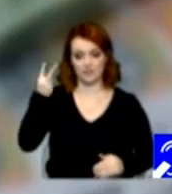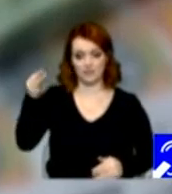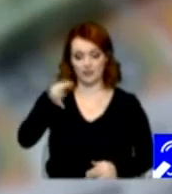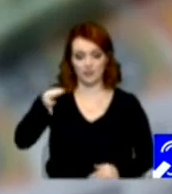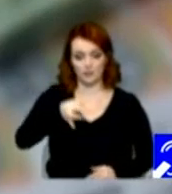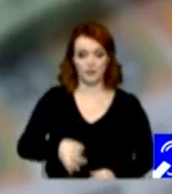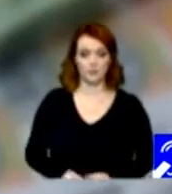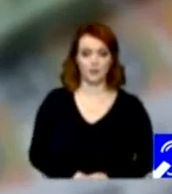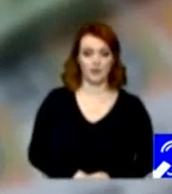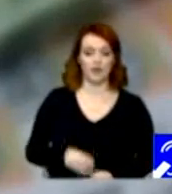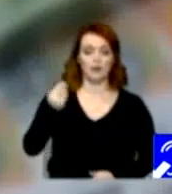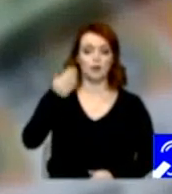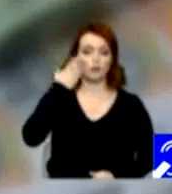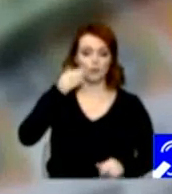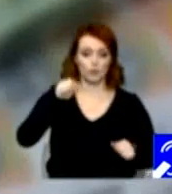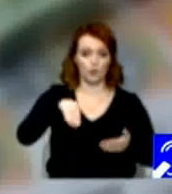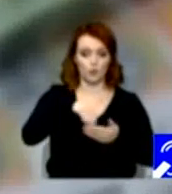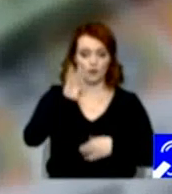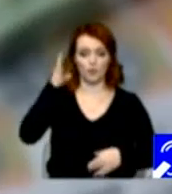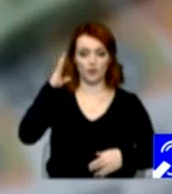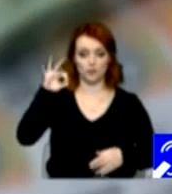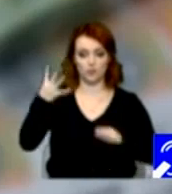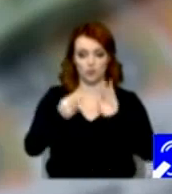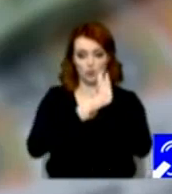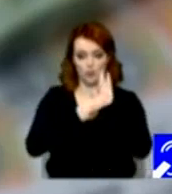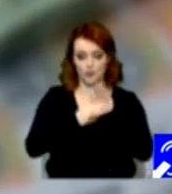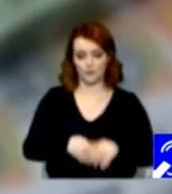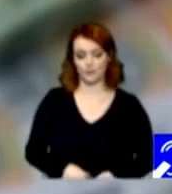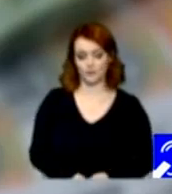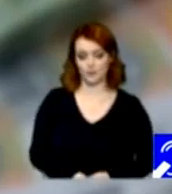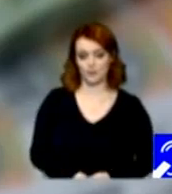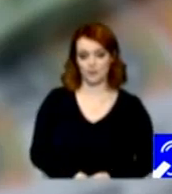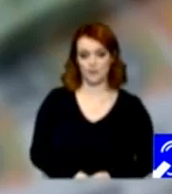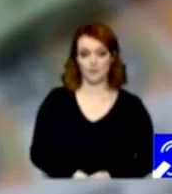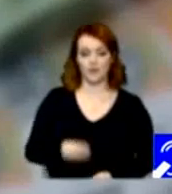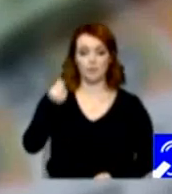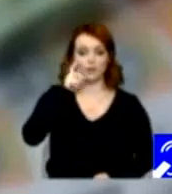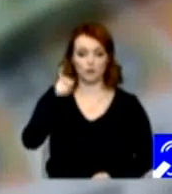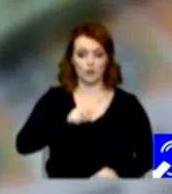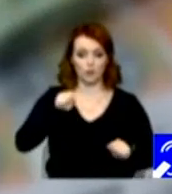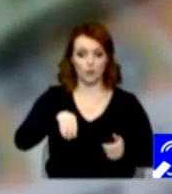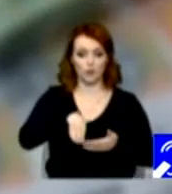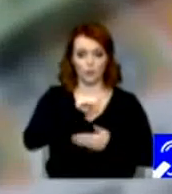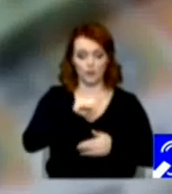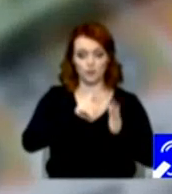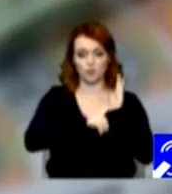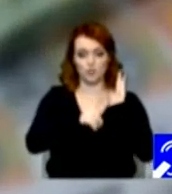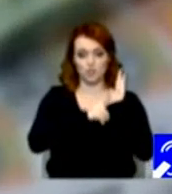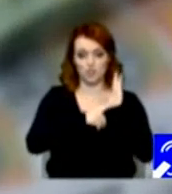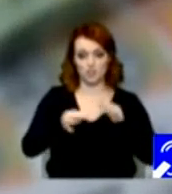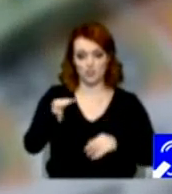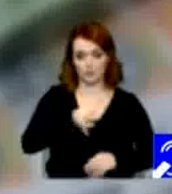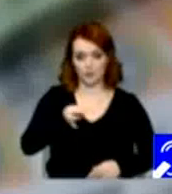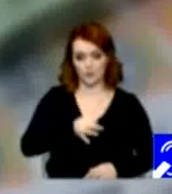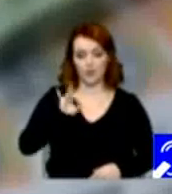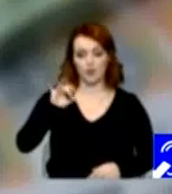și 22 de bani leul românesc se va căuta la 4 RON și opt bani cu doi bani mai puțini hrivna ucraineană va costa 66